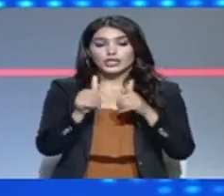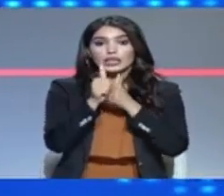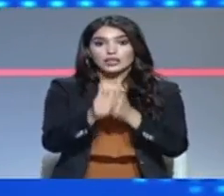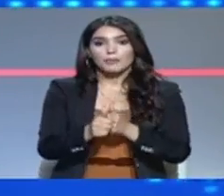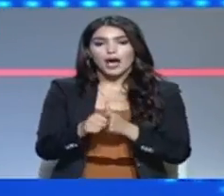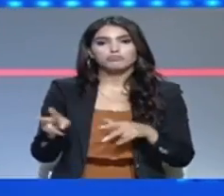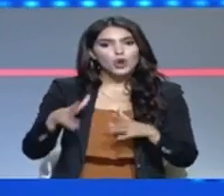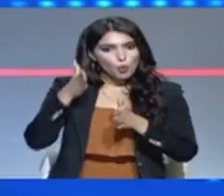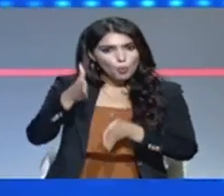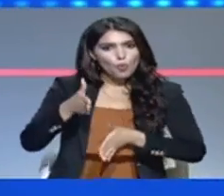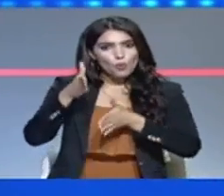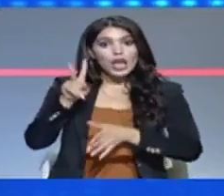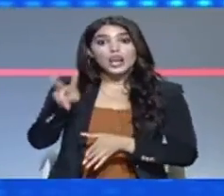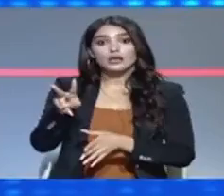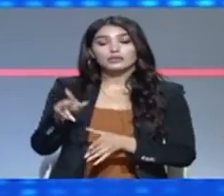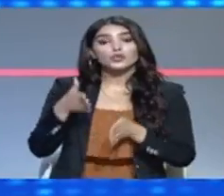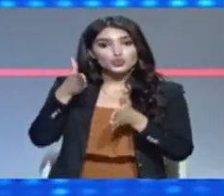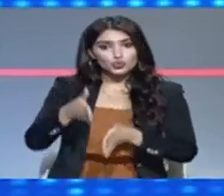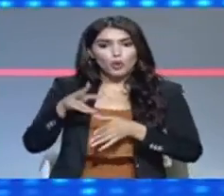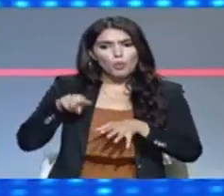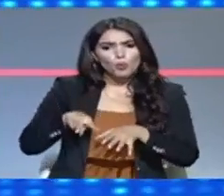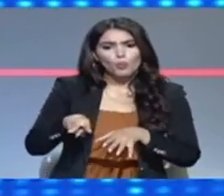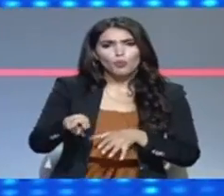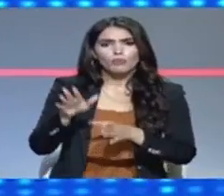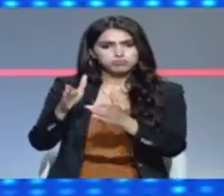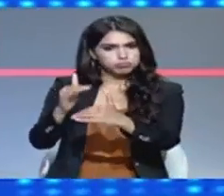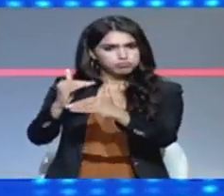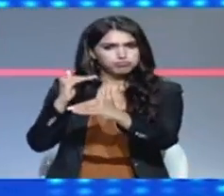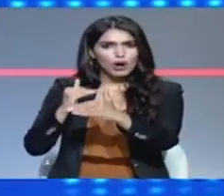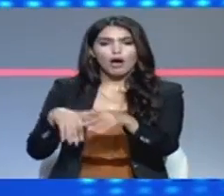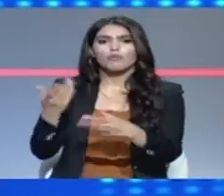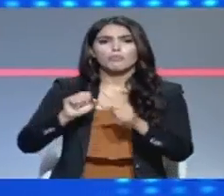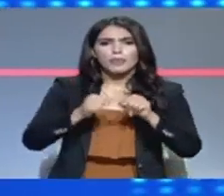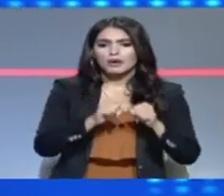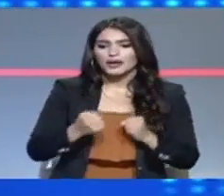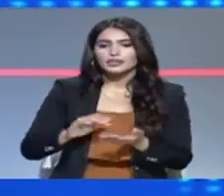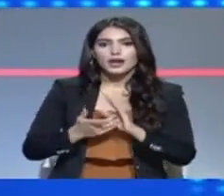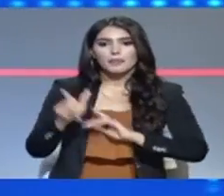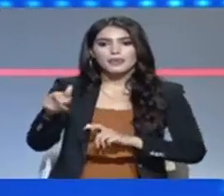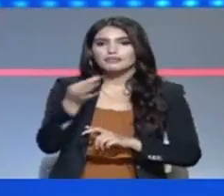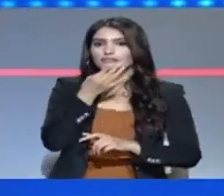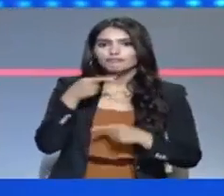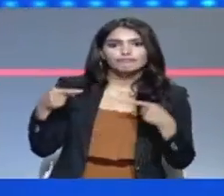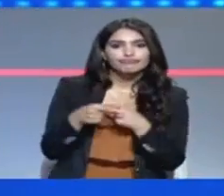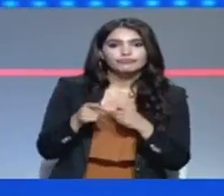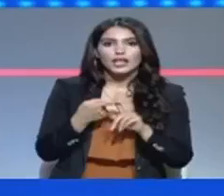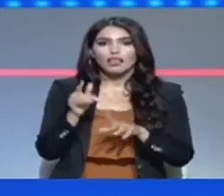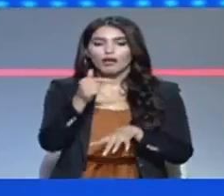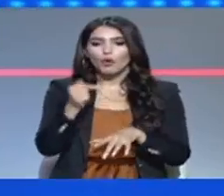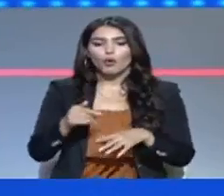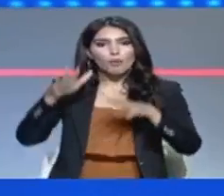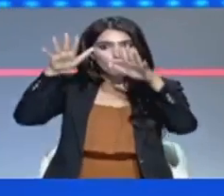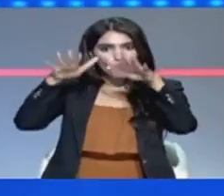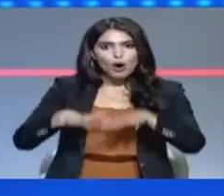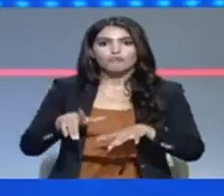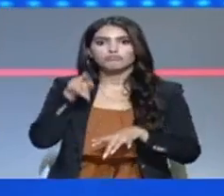للسكك الحديدية بالجهة، سكك وعربات تآكلت بسبب سوء التصرف وبناية آلت للسقوط